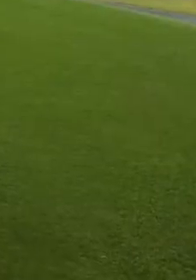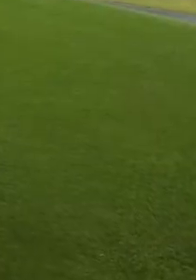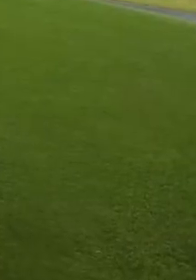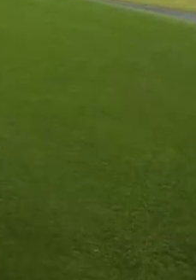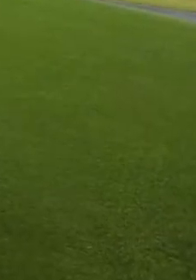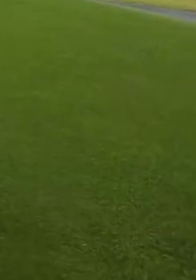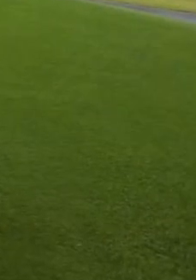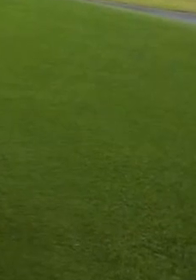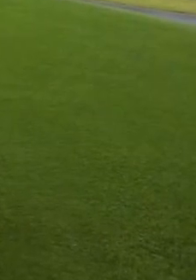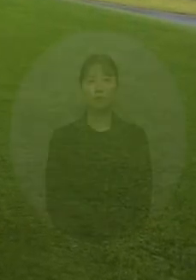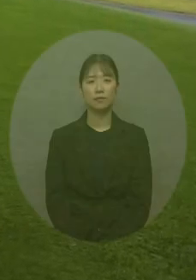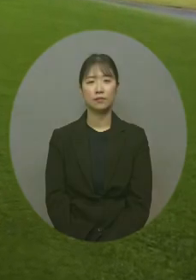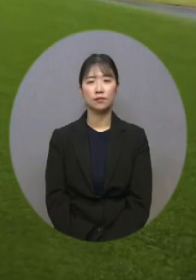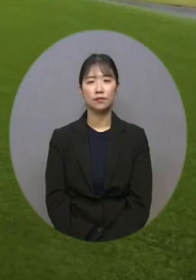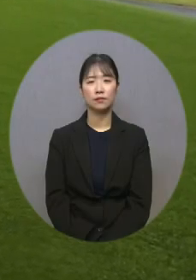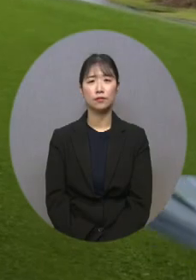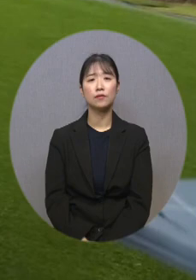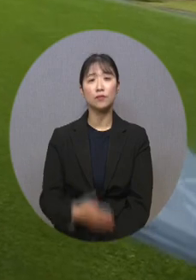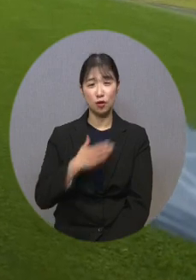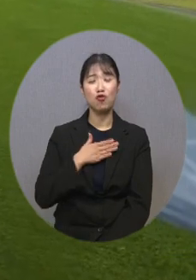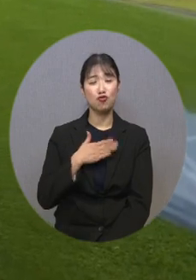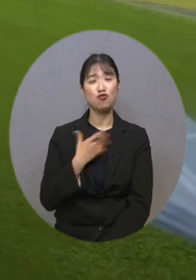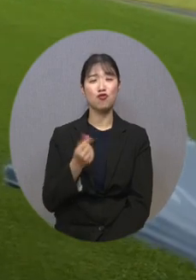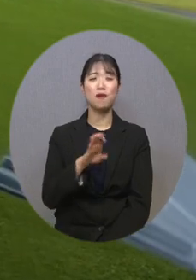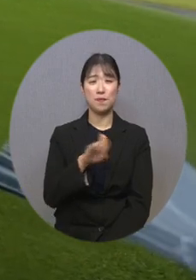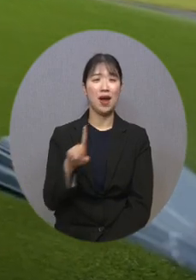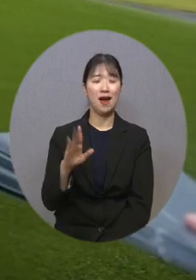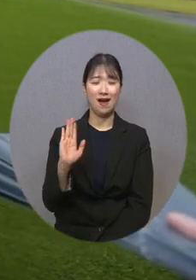나이스. 나이스. 우리 집파네. 우리 집파.